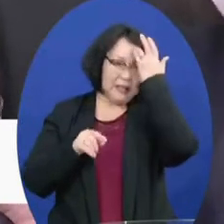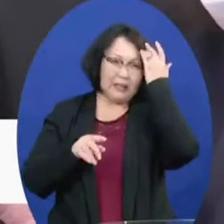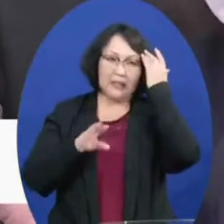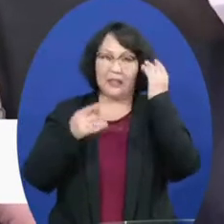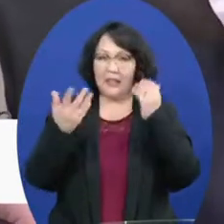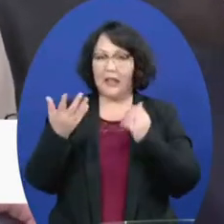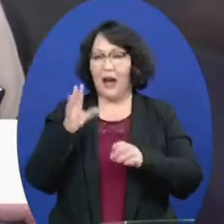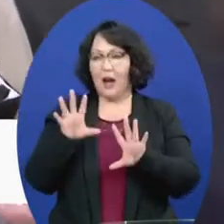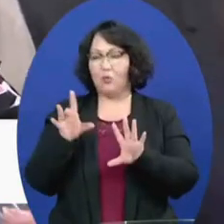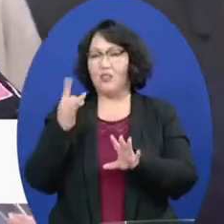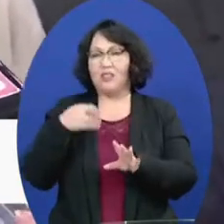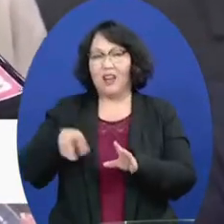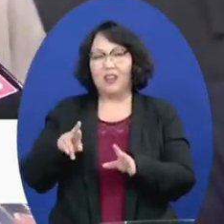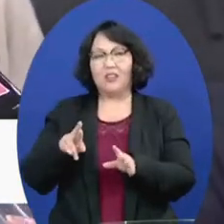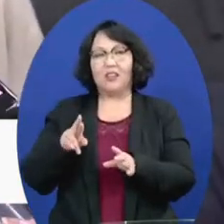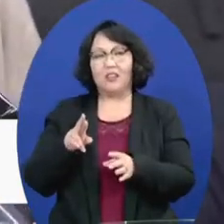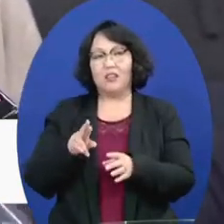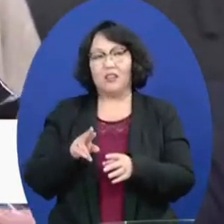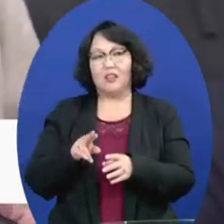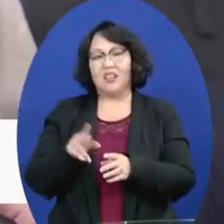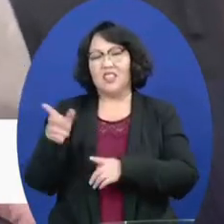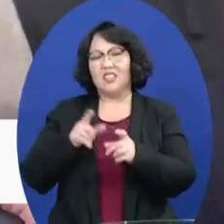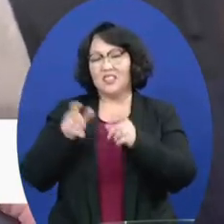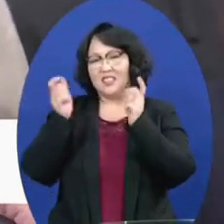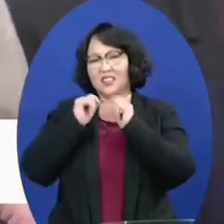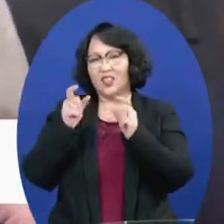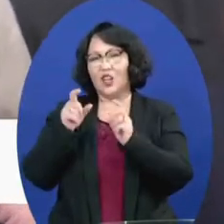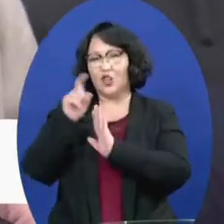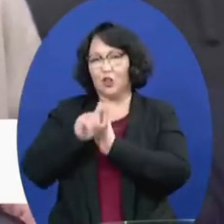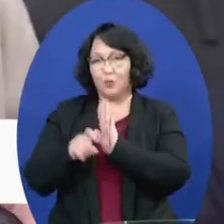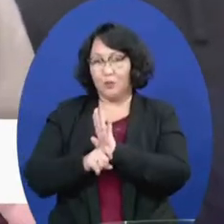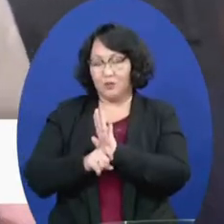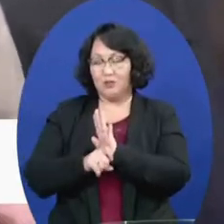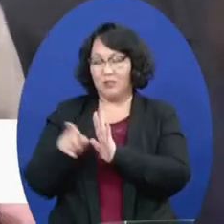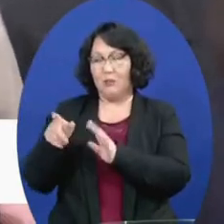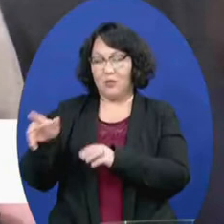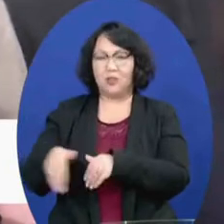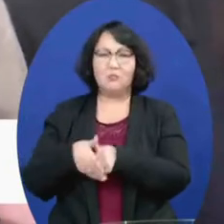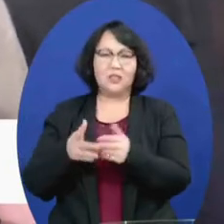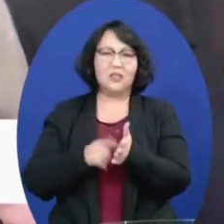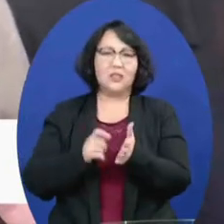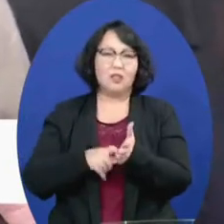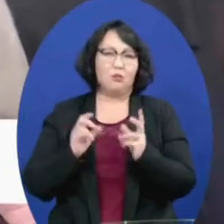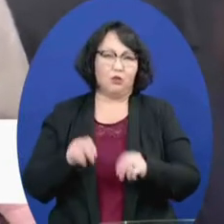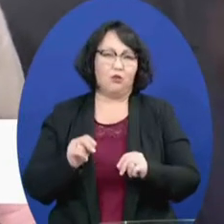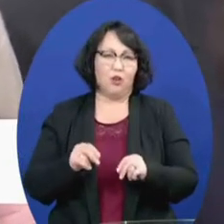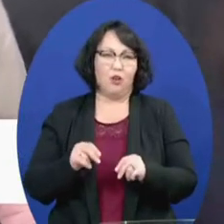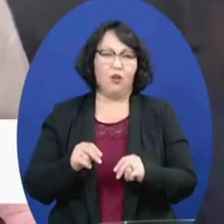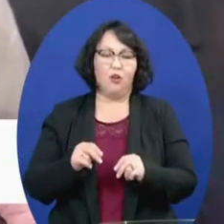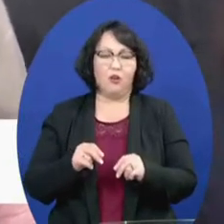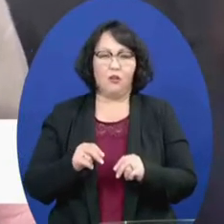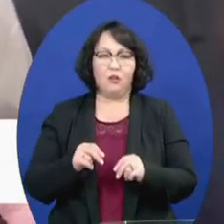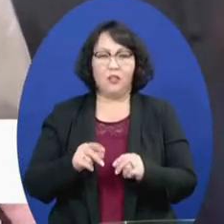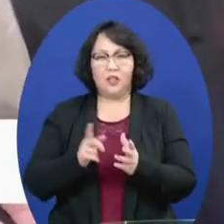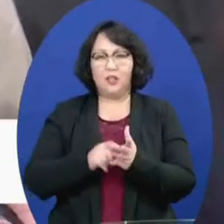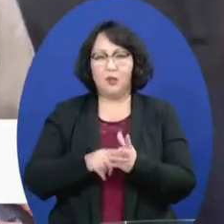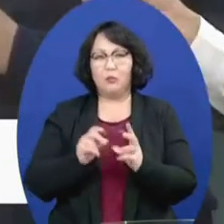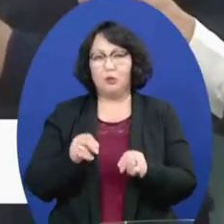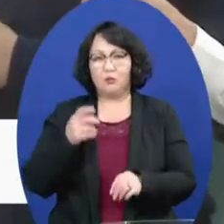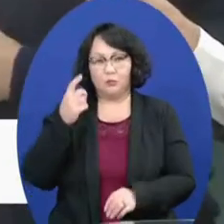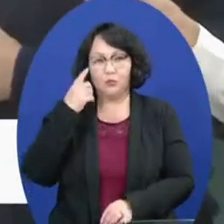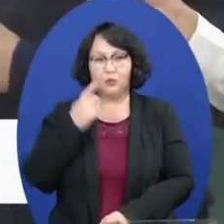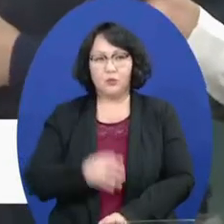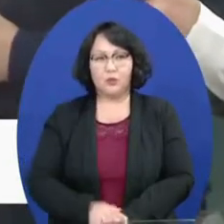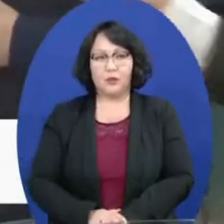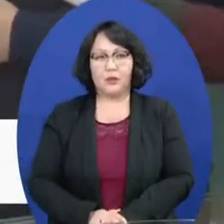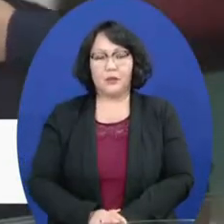таны хэрэгжүүлж байгаа тэр нөгөө нэг эдийн засгийн сэргийлэх 10 их найдын хөтөлбөр энэ юмнууд дээр бол нэлээх тосломж дэмжих хэрэгтэй болох байх гэж